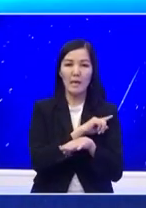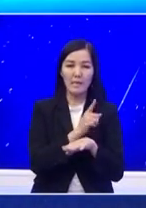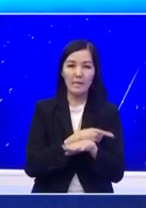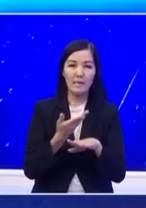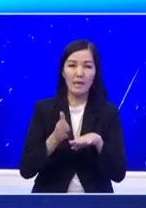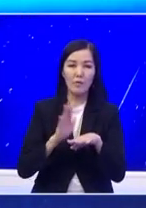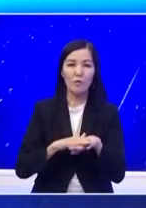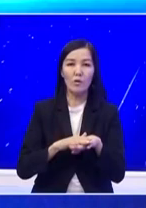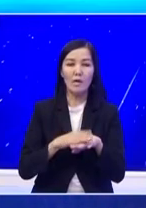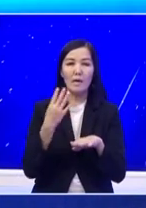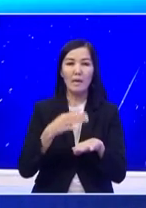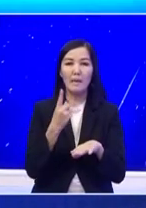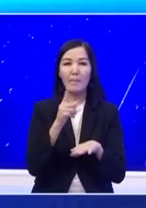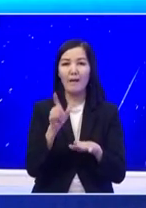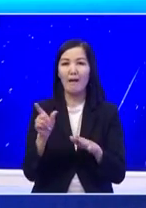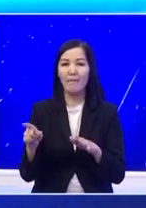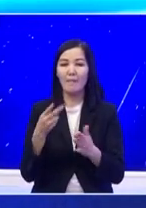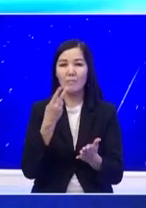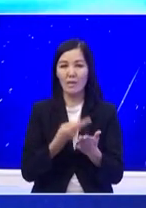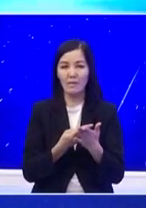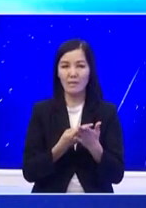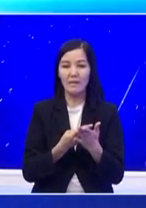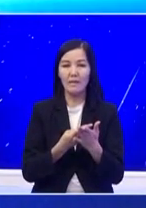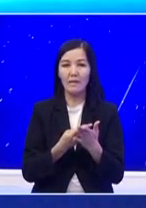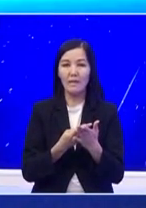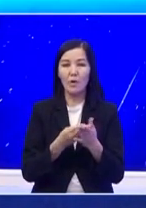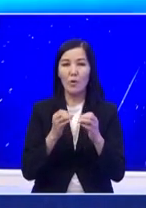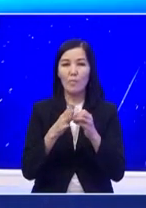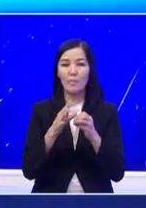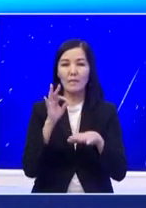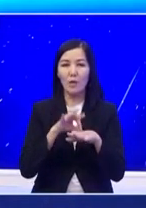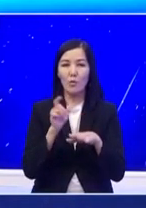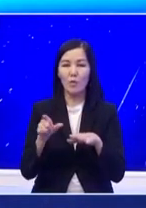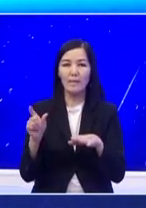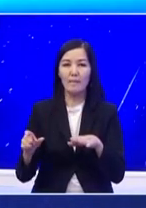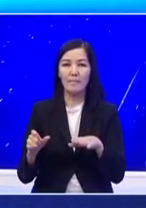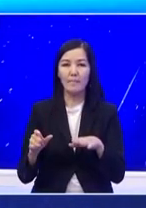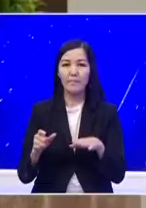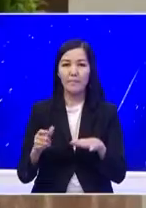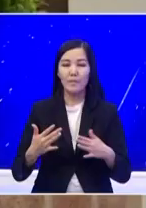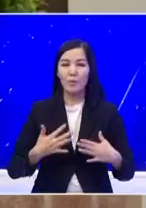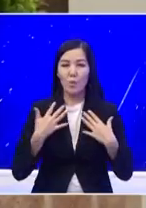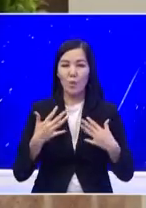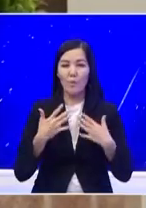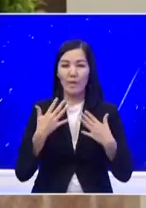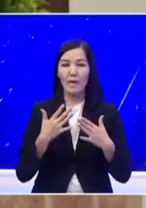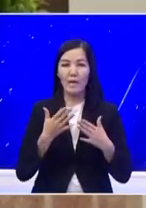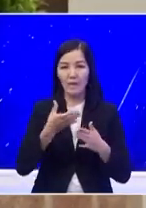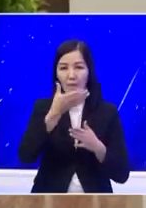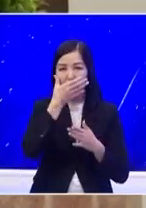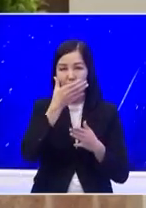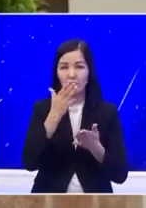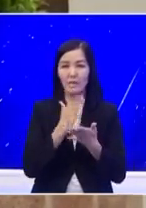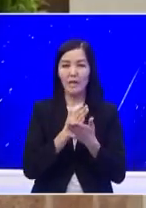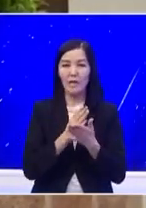адам бар. Оның ішінде 15 науқас өкпені жасанды жолмен желдету аппаратында жатыр. Статистикаға сүйенсек,